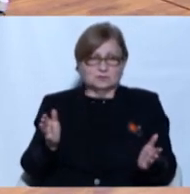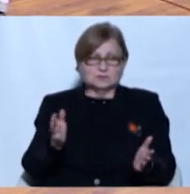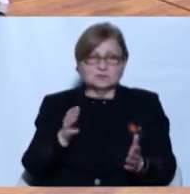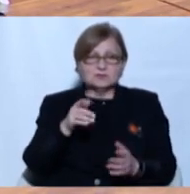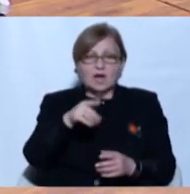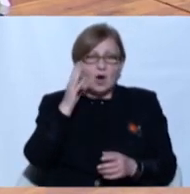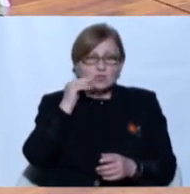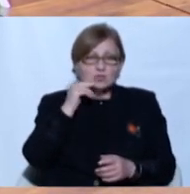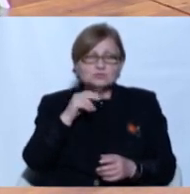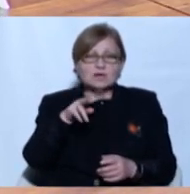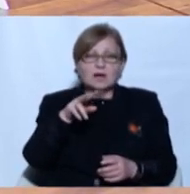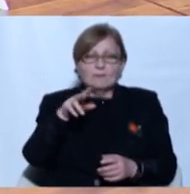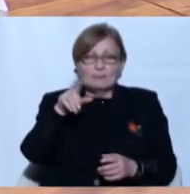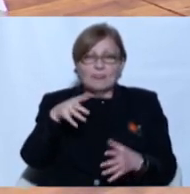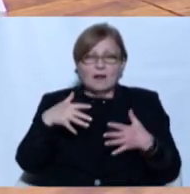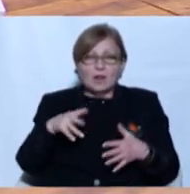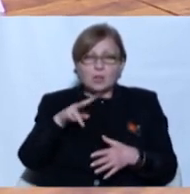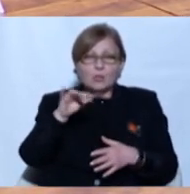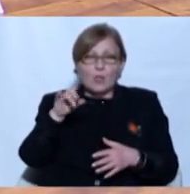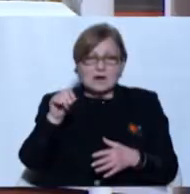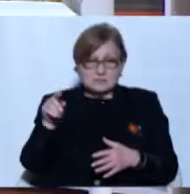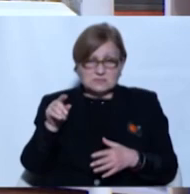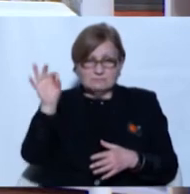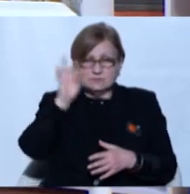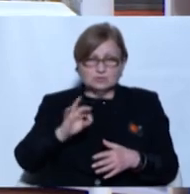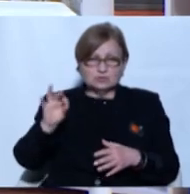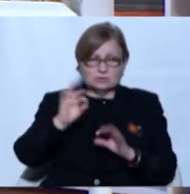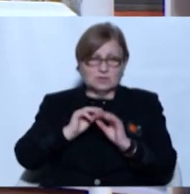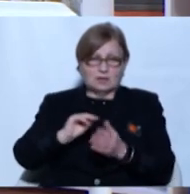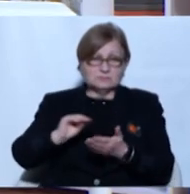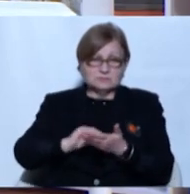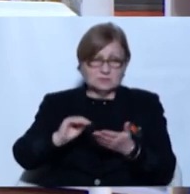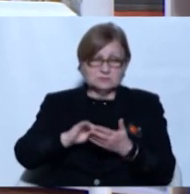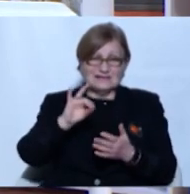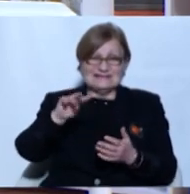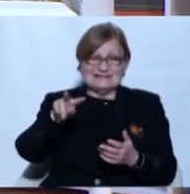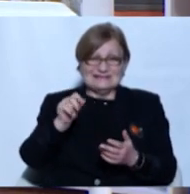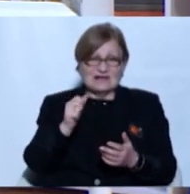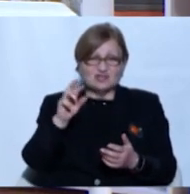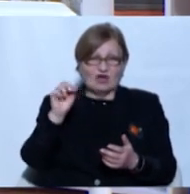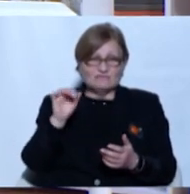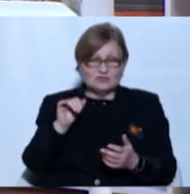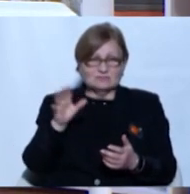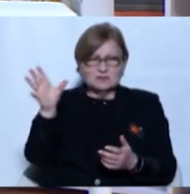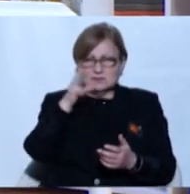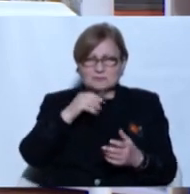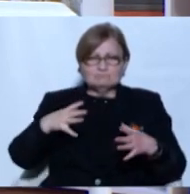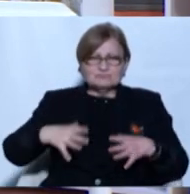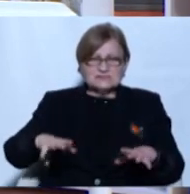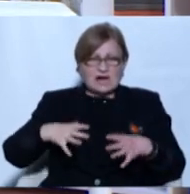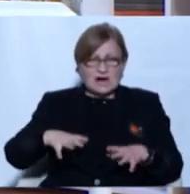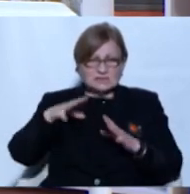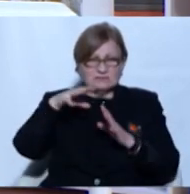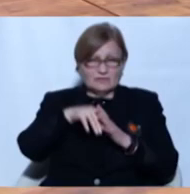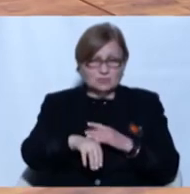ამის გეუბნებოდა რომ ჩვენ ვალდებული ვარ თვალი გაუსოროთ ამას ერთმანეთს იმიტომ რომ ჩვენში ცხოვრობს პატარა ლუარსაფთათქარიძე არა მარტო ჩვენში პორტუგალიელში